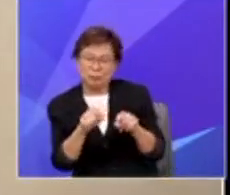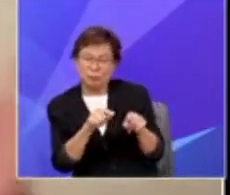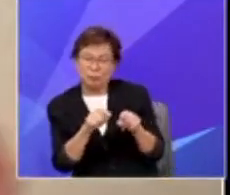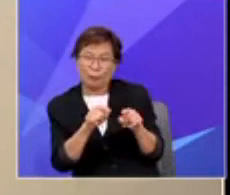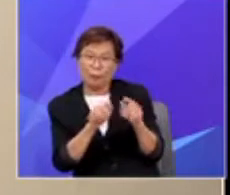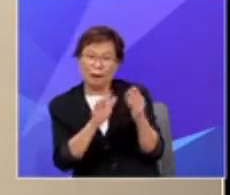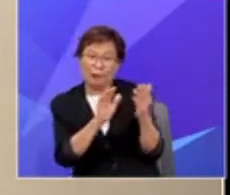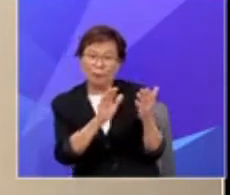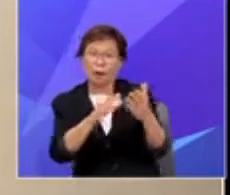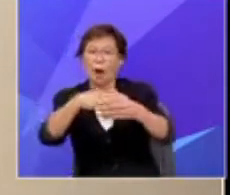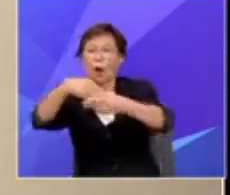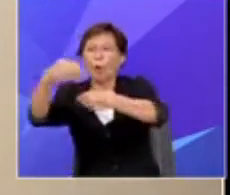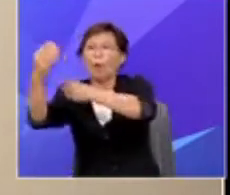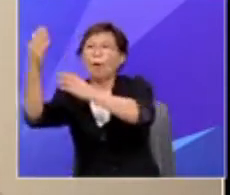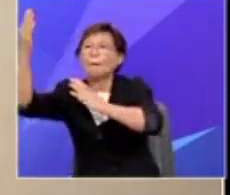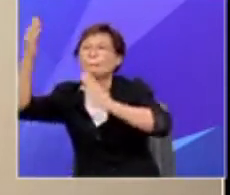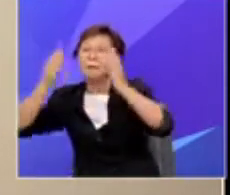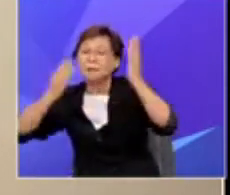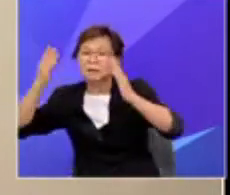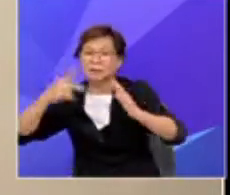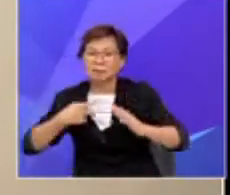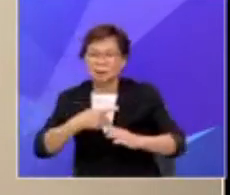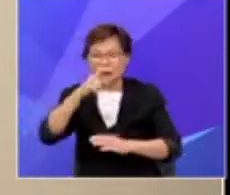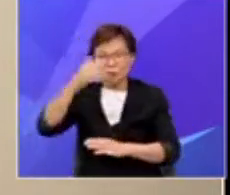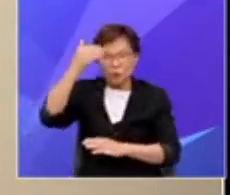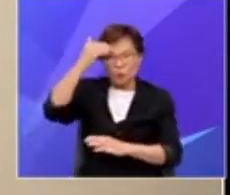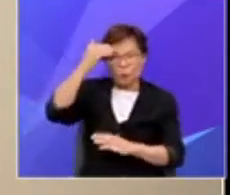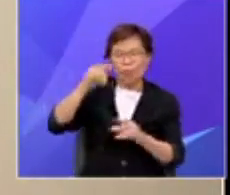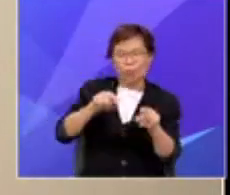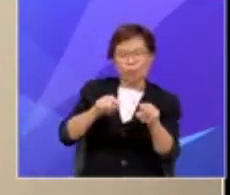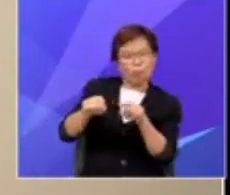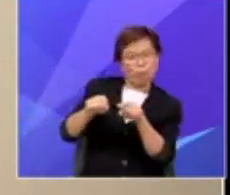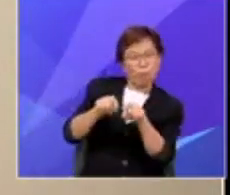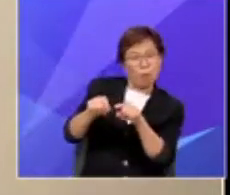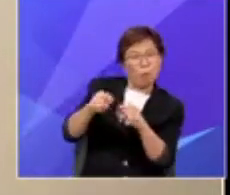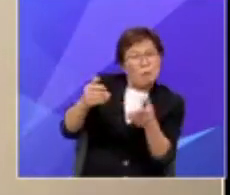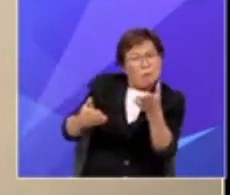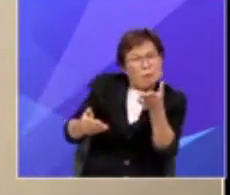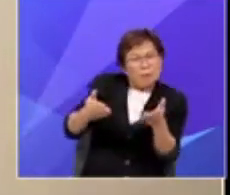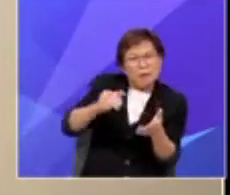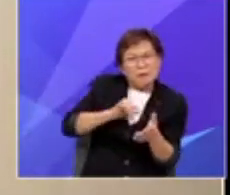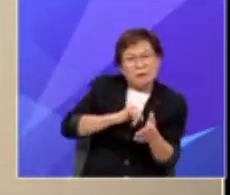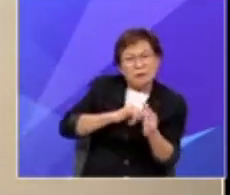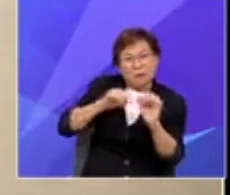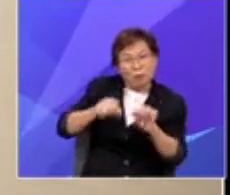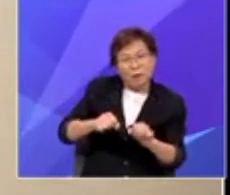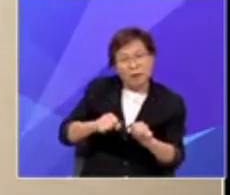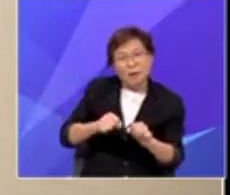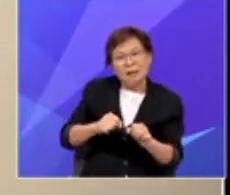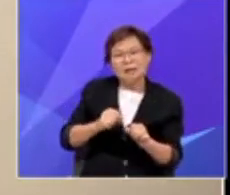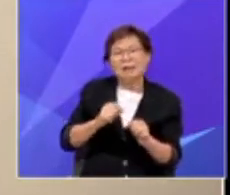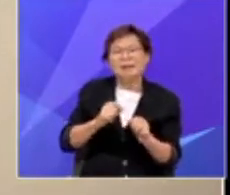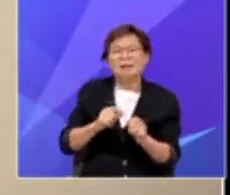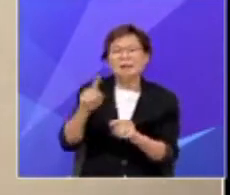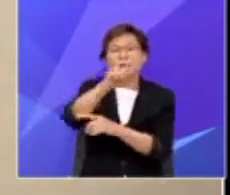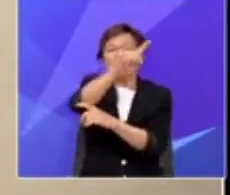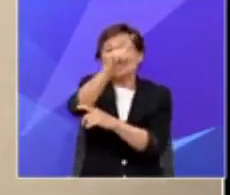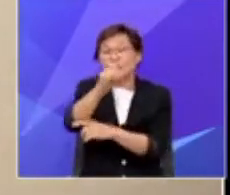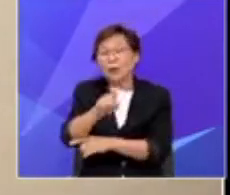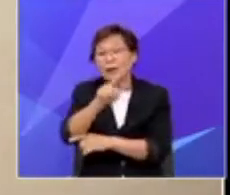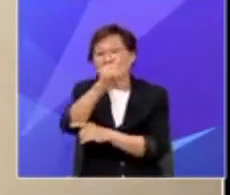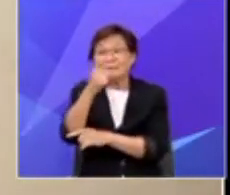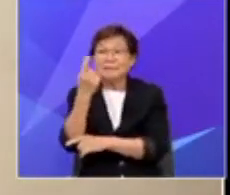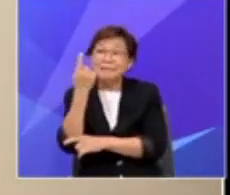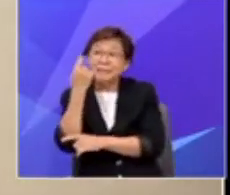hadapi di luar Malaysia ini channel art competition Dan ini juga mungkin saya boleh mencapai lagi soalnya yang